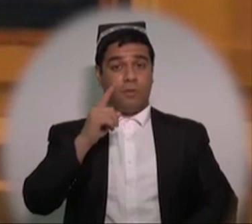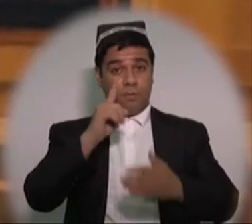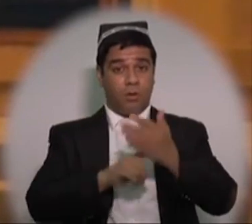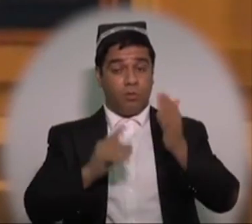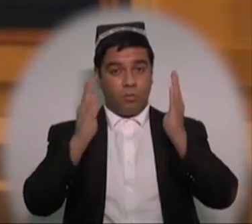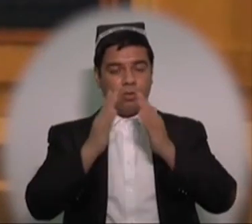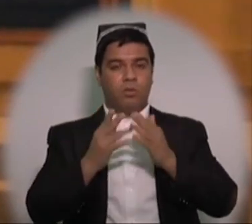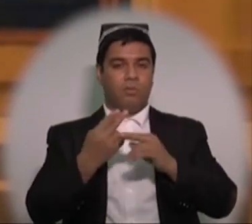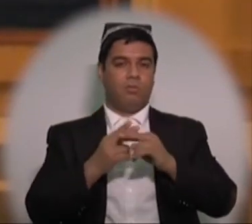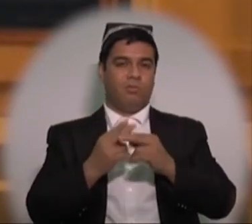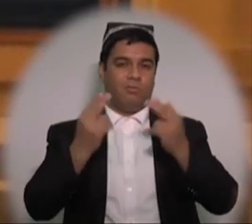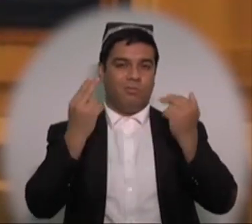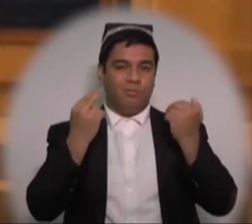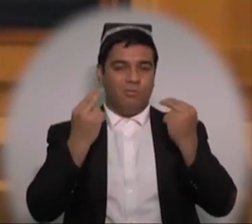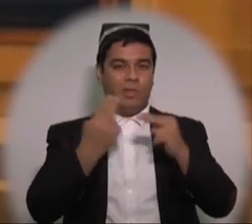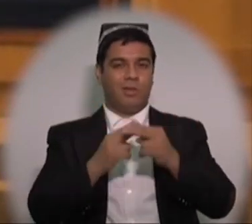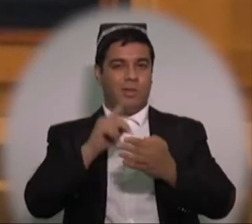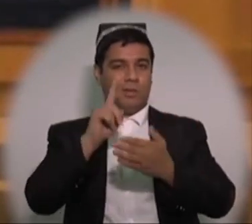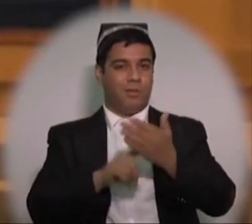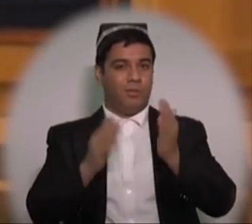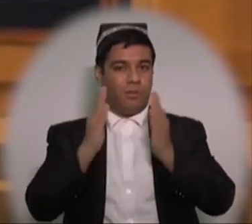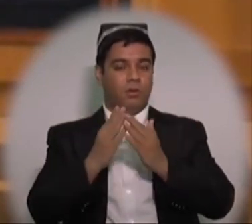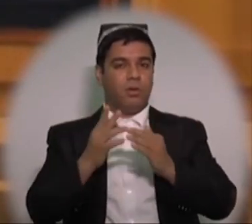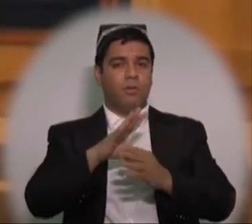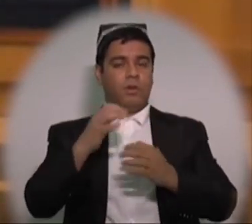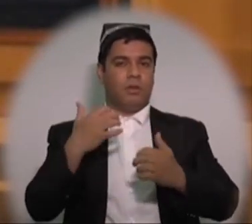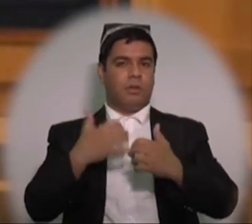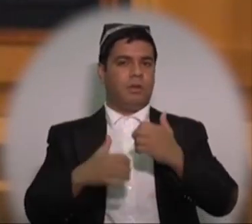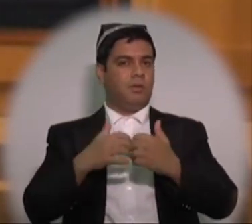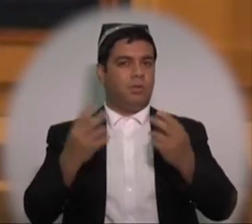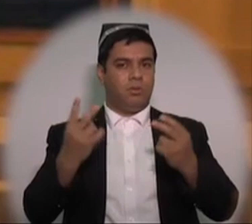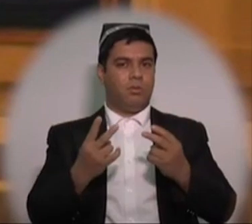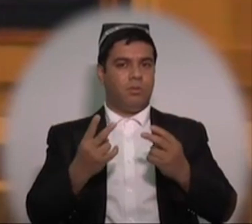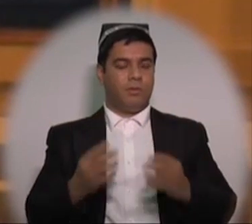islom mu'tadillik dini, hamma narsa o'rtacha bo'lsin.